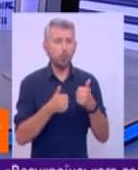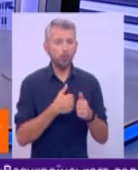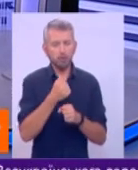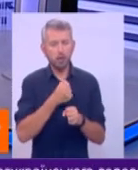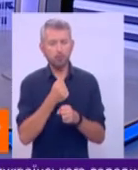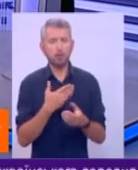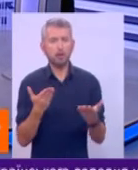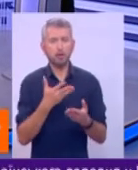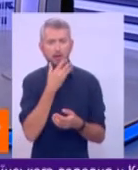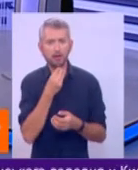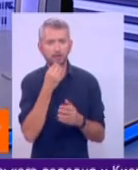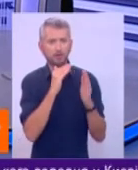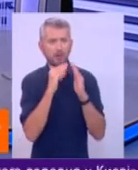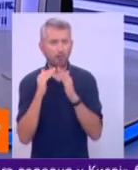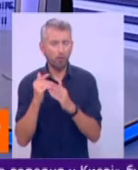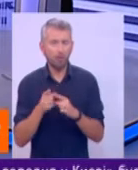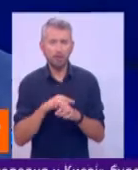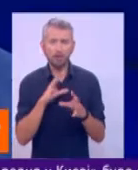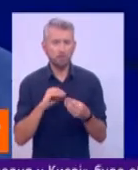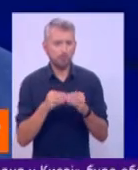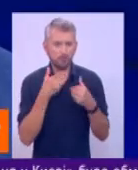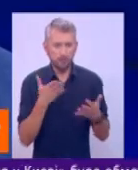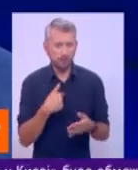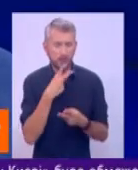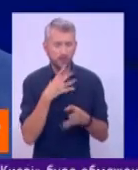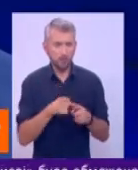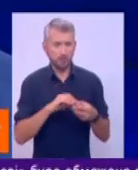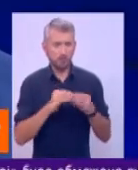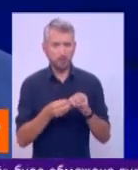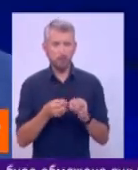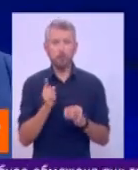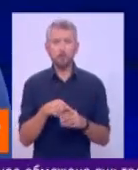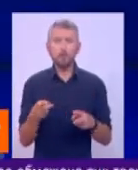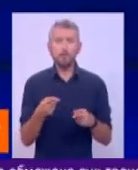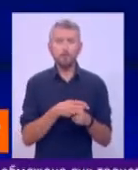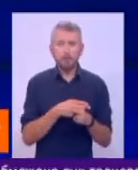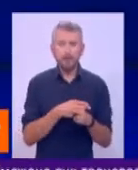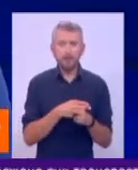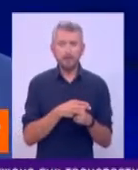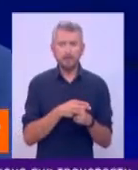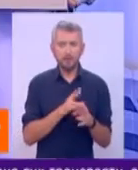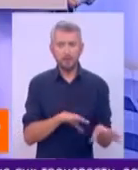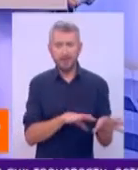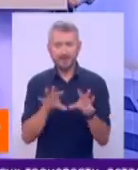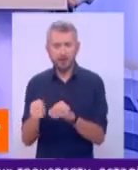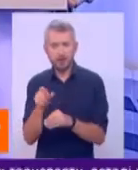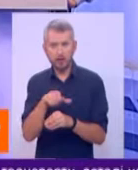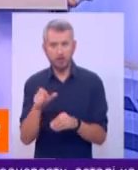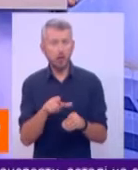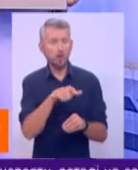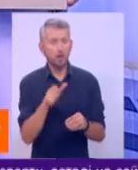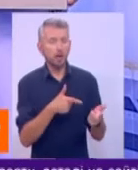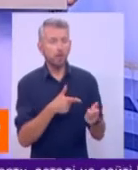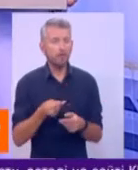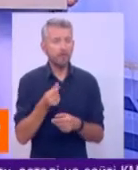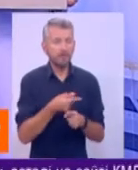наработать каких-то красивых домов. Это же вообще не проблема. Я не вижу в этом проблемы. Причем без отселения существующих. Да. Причем люди готовы, да,